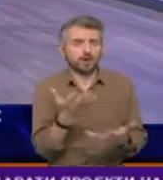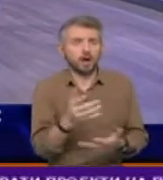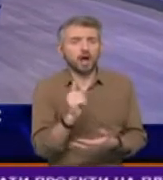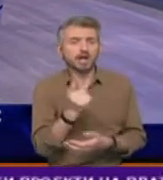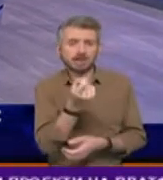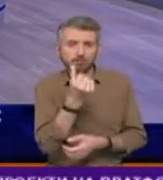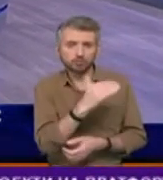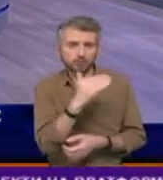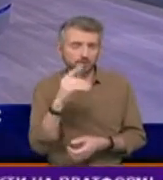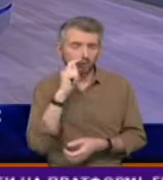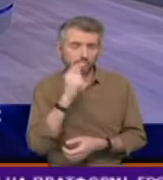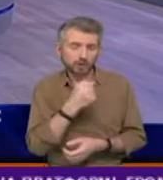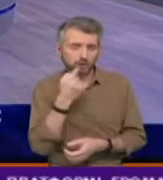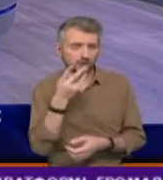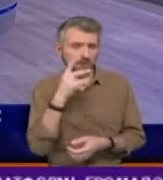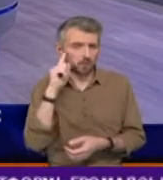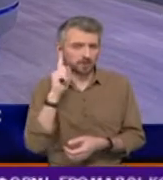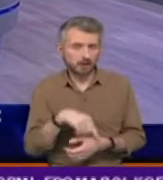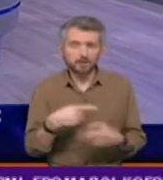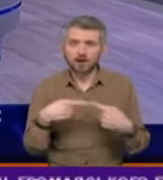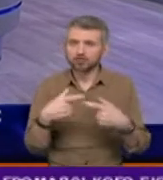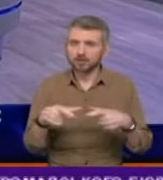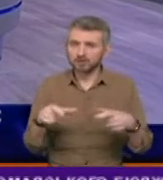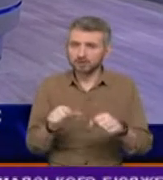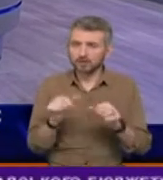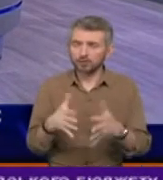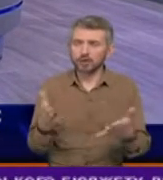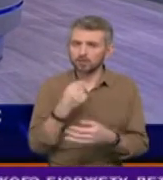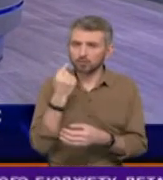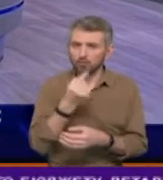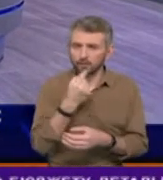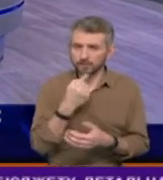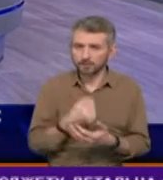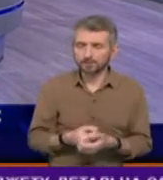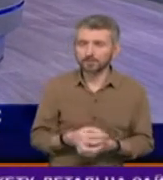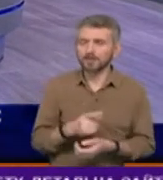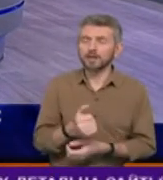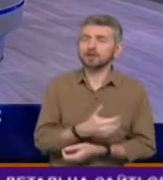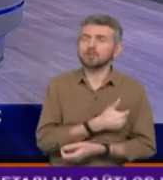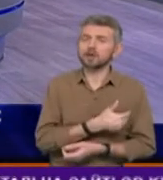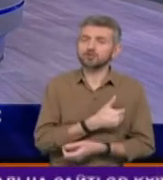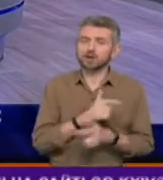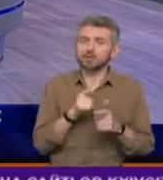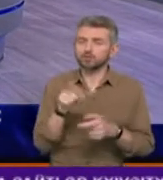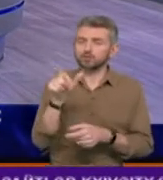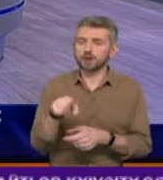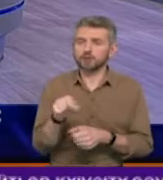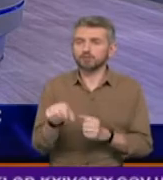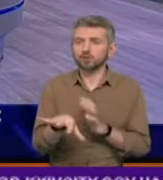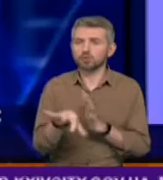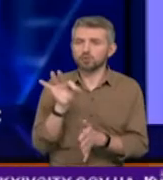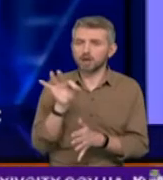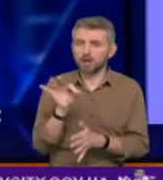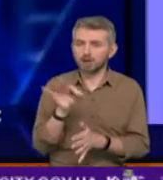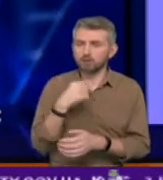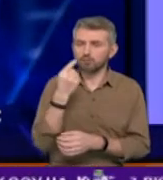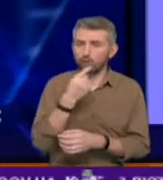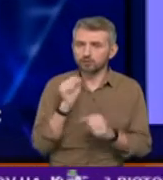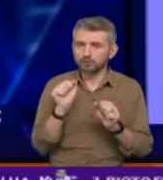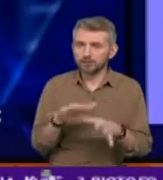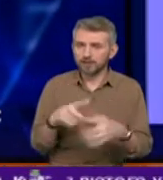будуть чіткі відповіді на це запитання, яку потрібно складати академрізницю, чи існує цей заклад